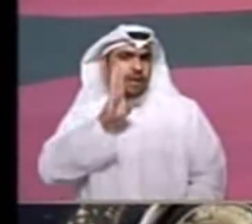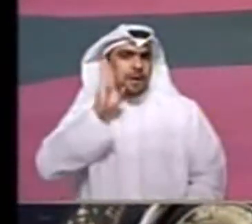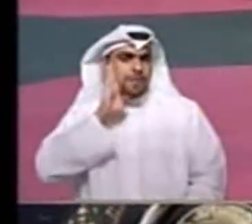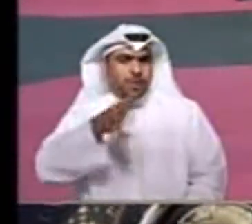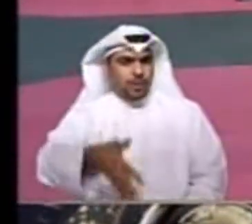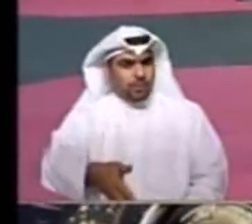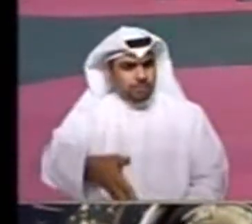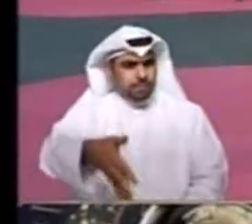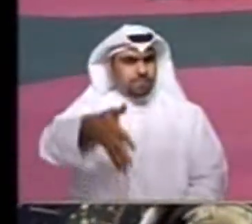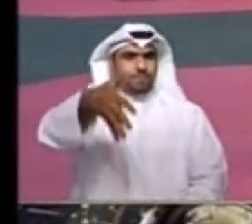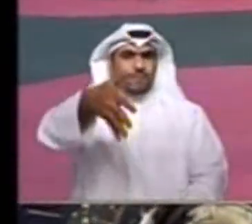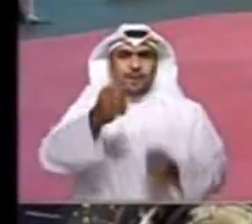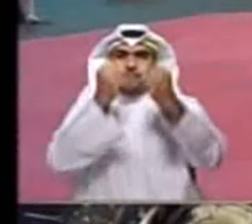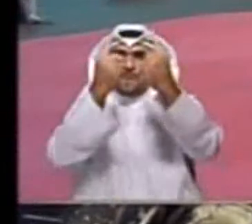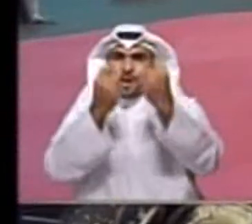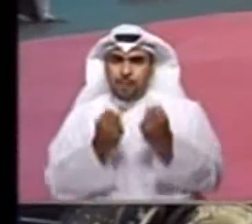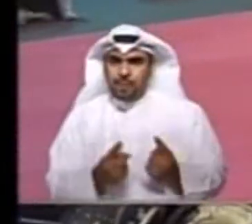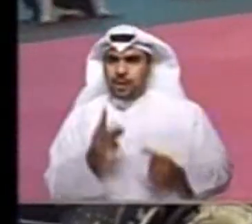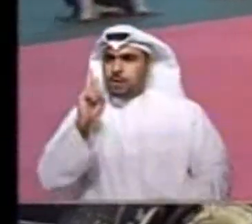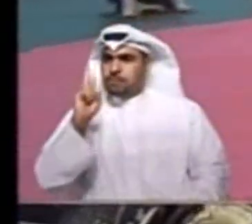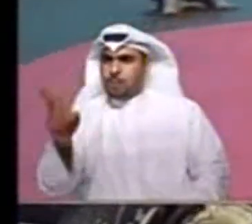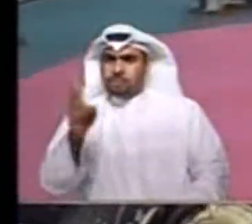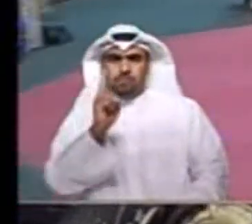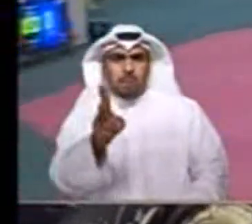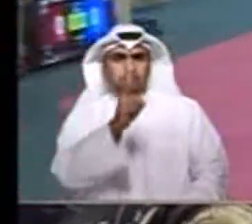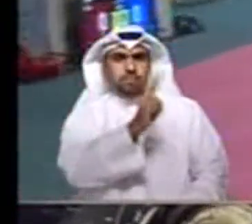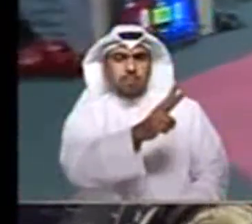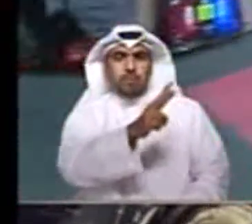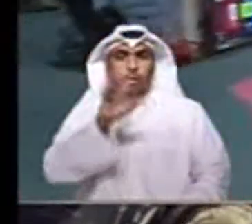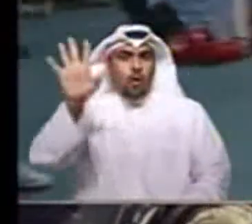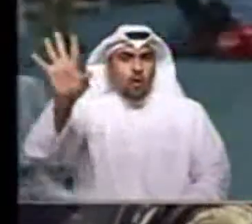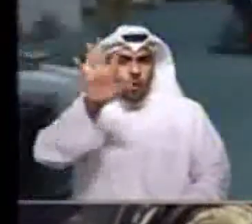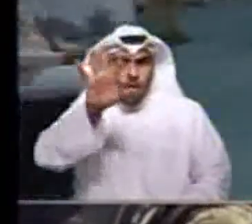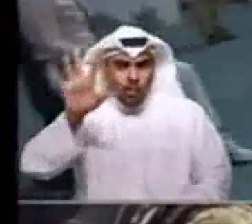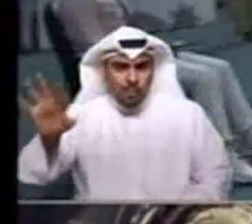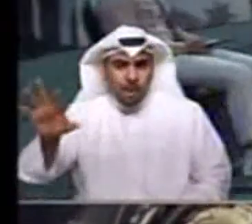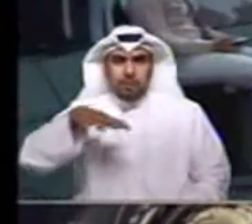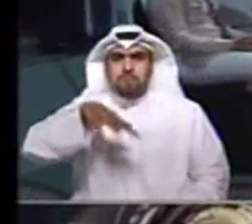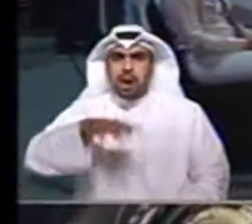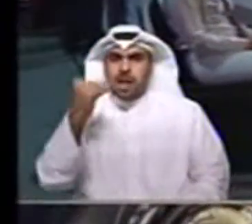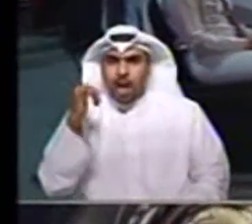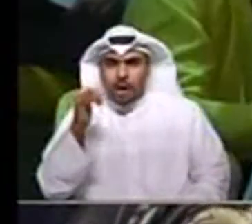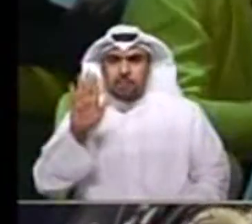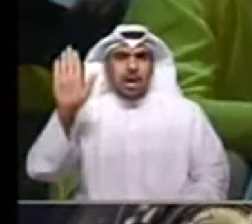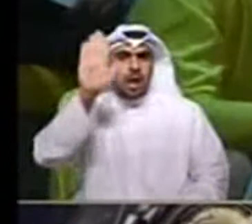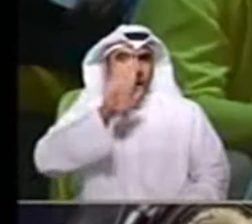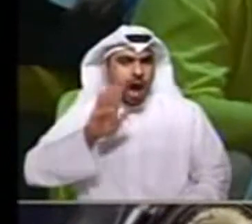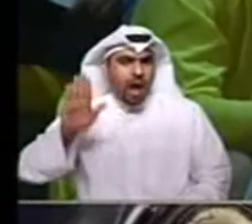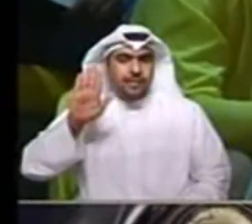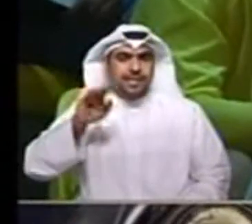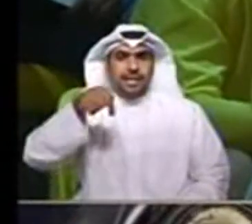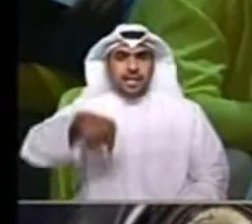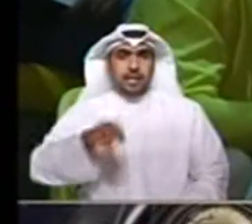حيث خاضوا نزالات متعددة أمام فرق عالمية كبيرة لتمثل لهم هذه البطولة الدولية